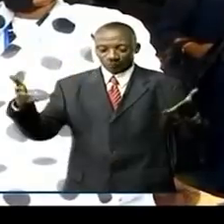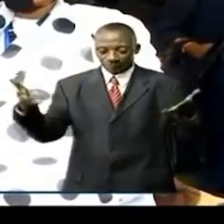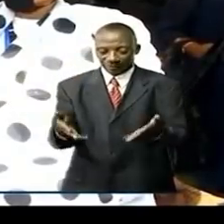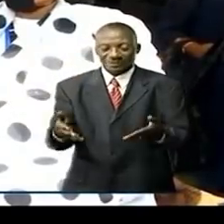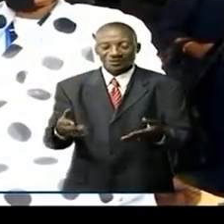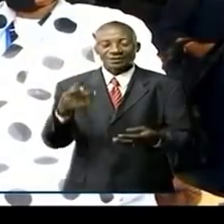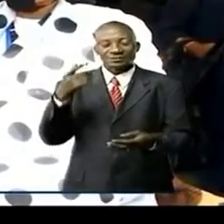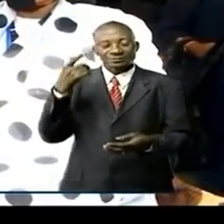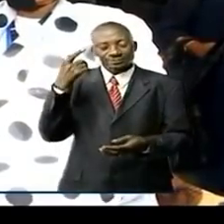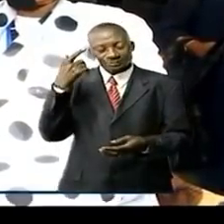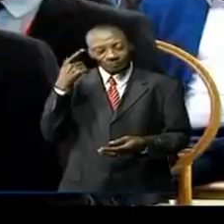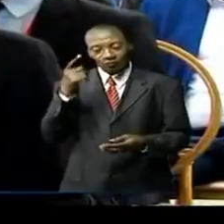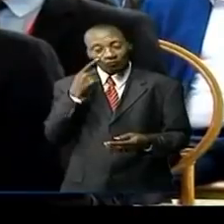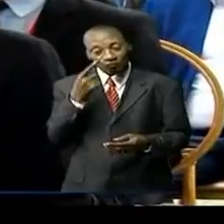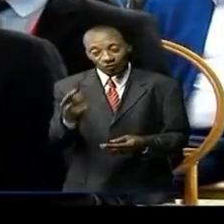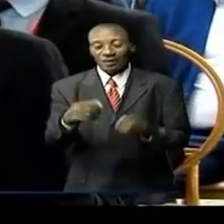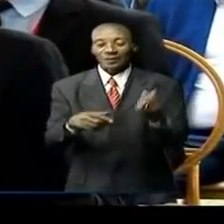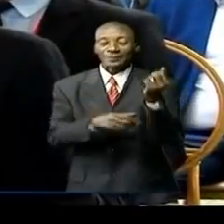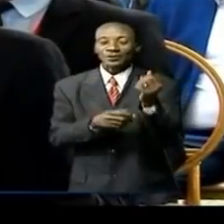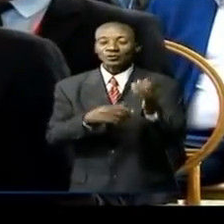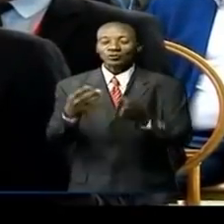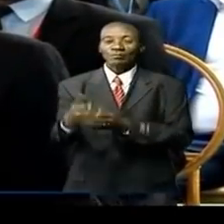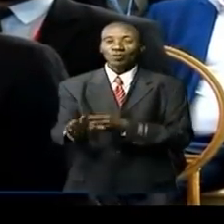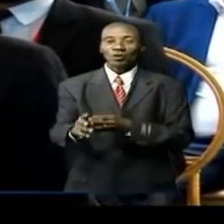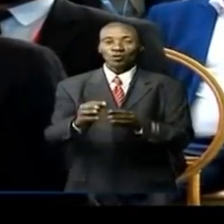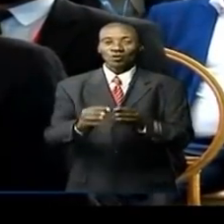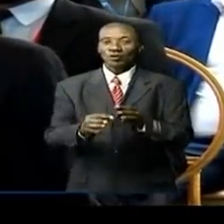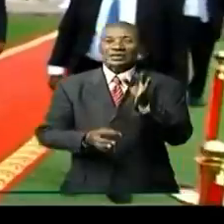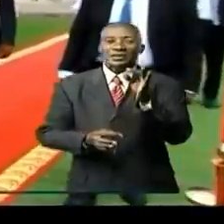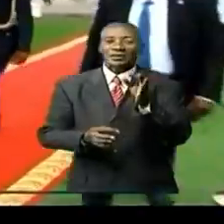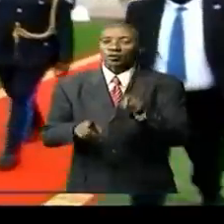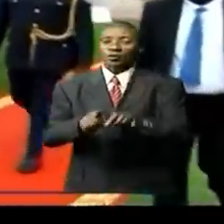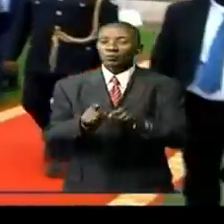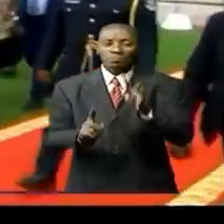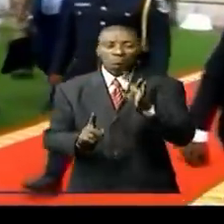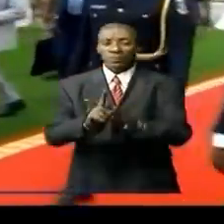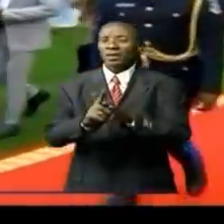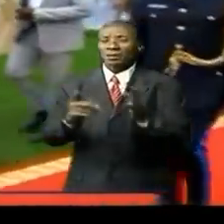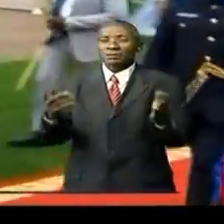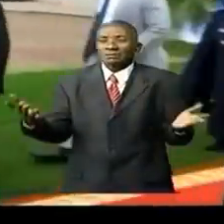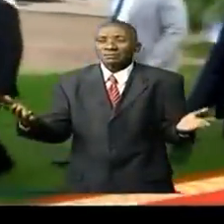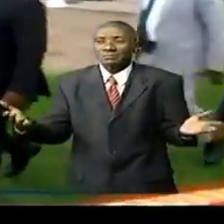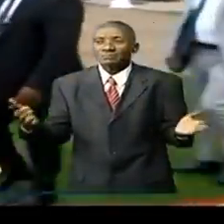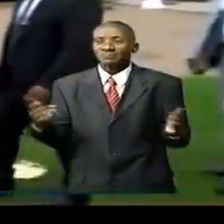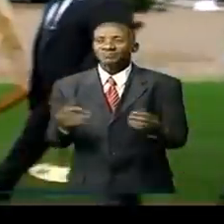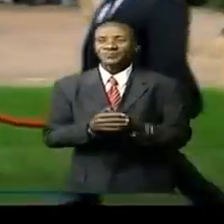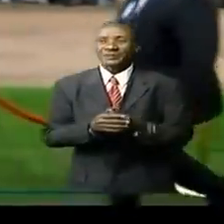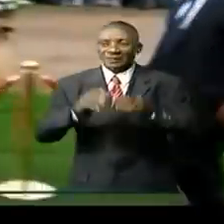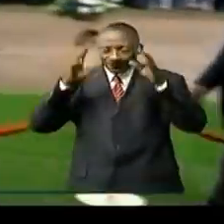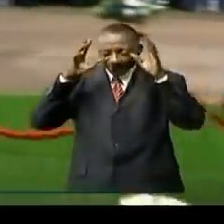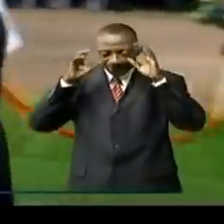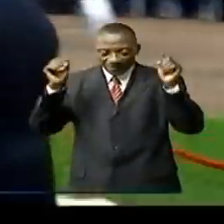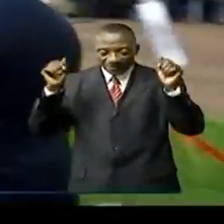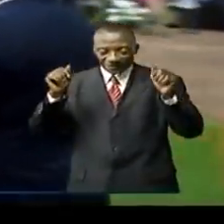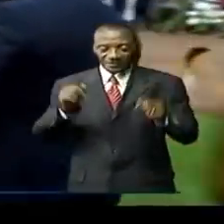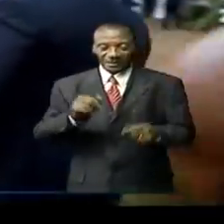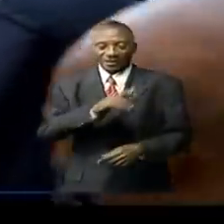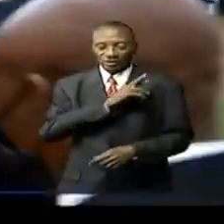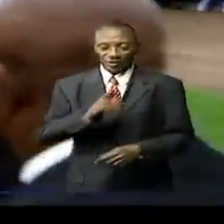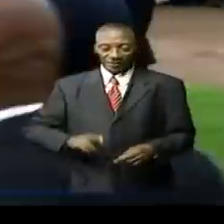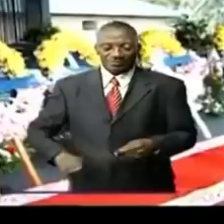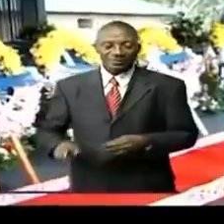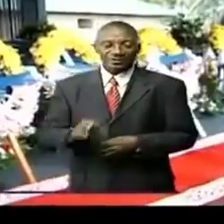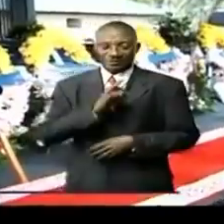ont pris part à cette cérémonie funéraire. Très affecté, le président de la République, Félix-Antoine Tshisekedi Tshilombo,